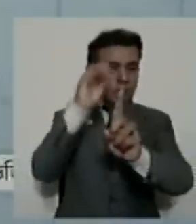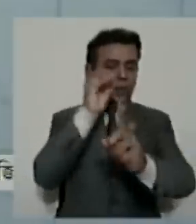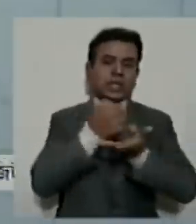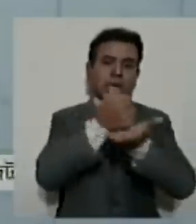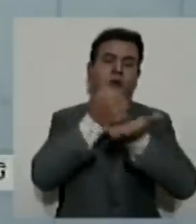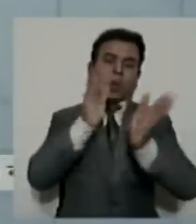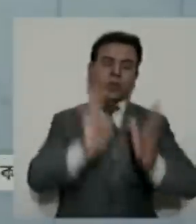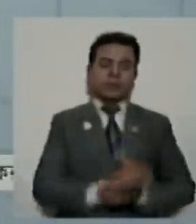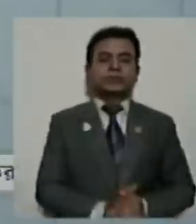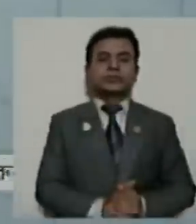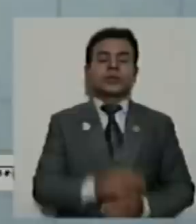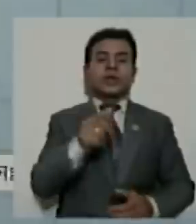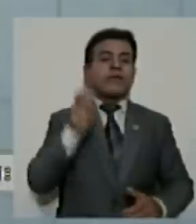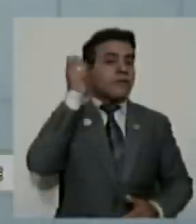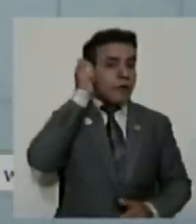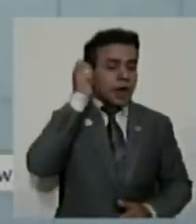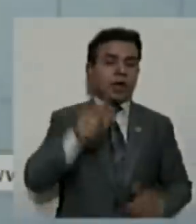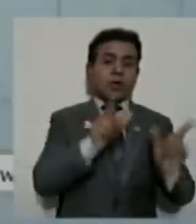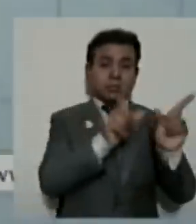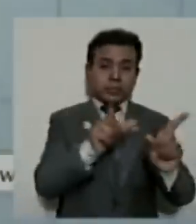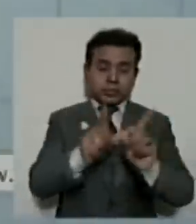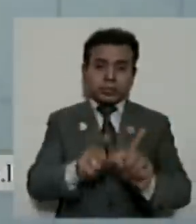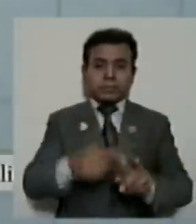26,647 জন এবং এ পর্যন্ত